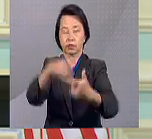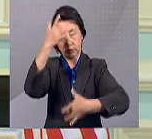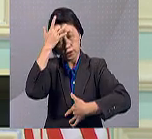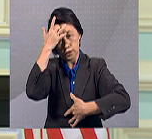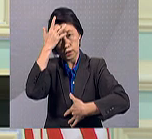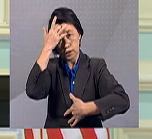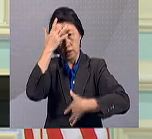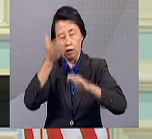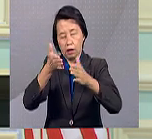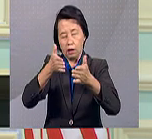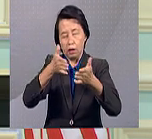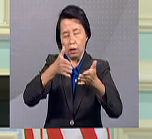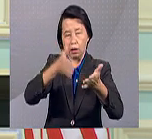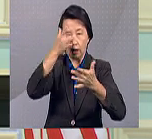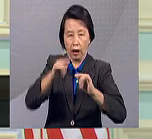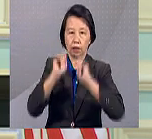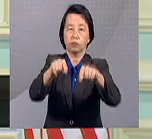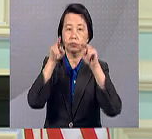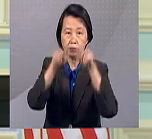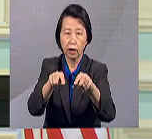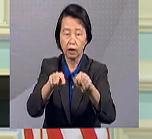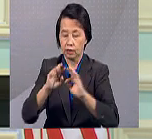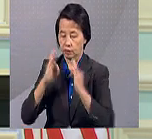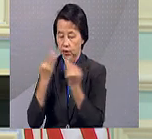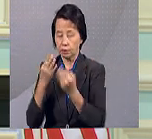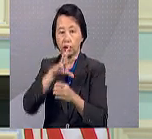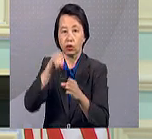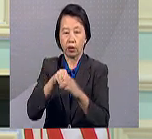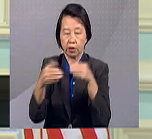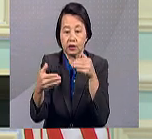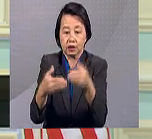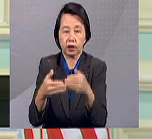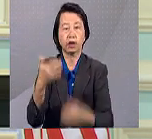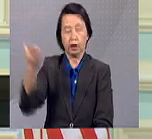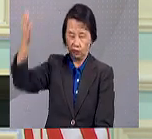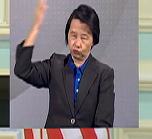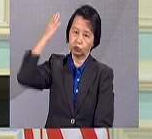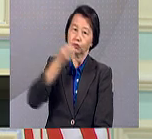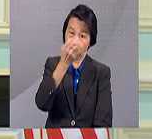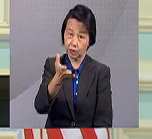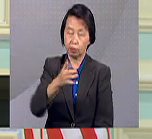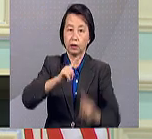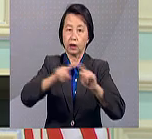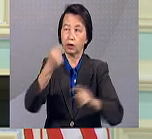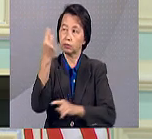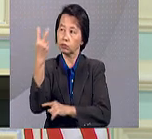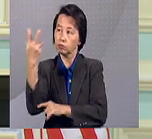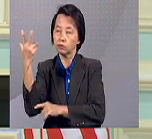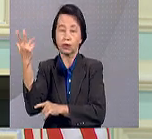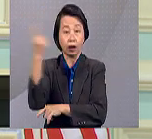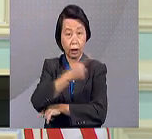sakit, nazak dan sebagainya yang melibatkan keluarga terdekat dulu. Tetapi beberapa hari